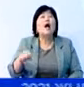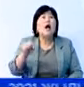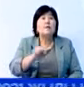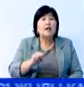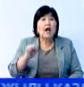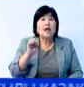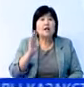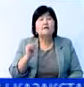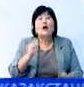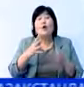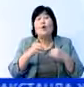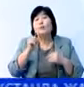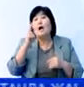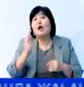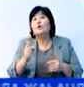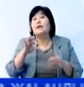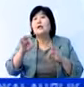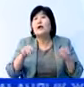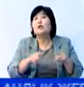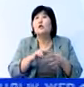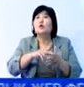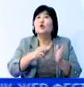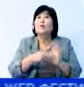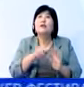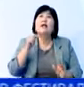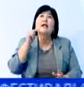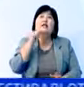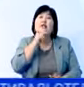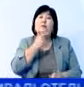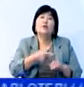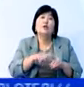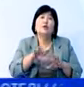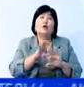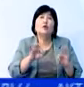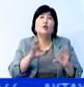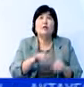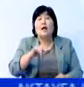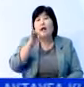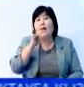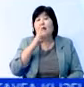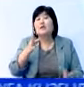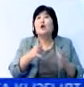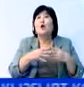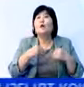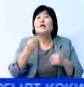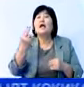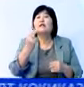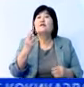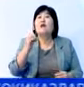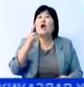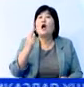Әбдіқалықова отбасының әлеуметтік картасы туралы жобаның тиімділігіне тоқталды. Қазақстандық отбасылардың цифрлық